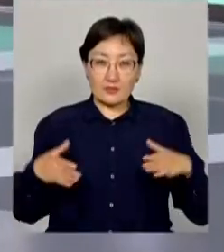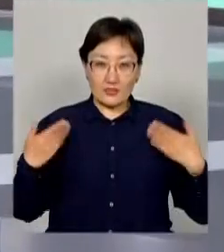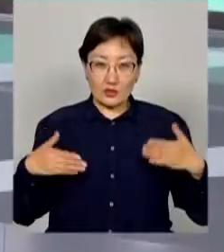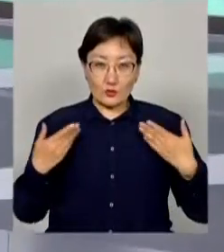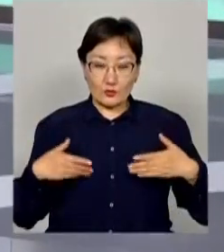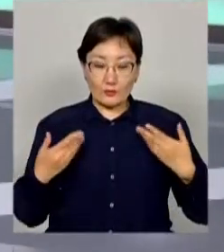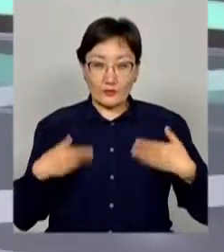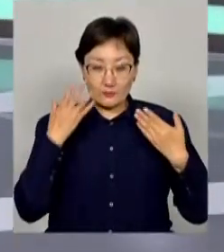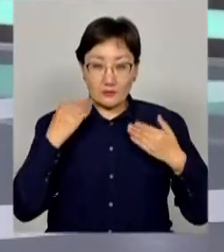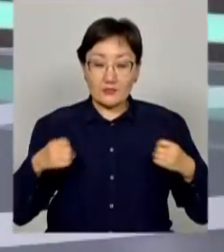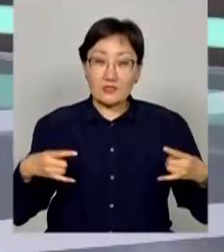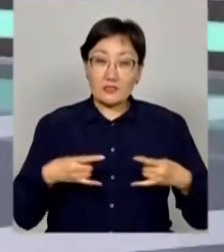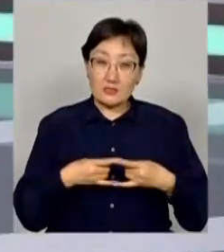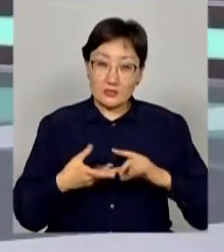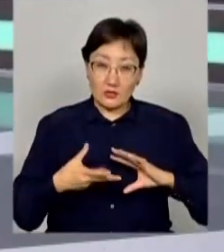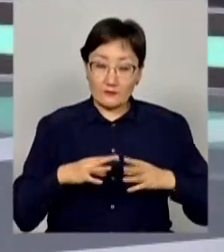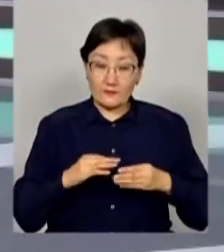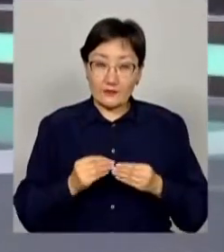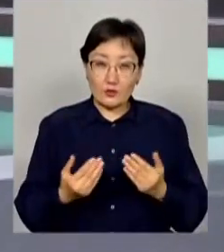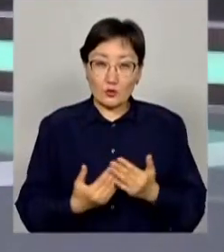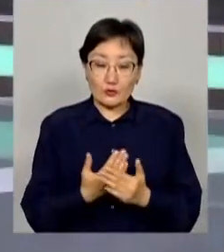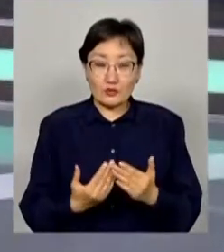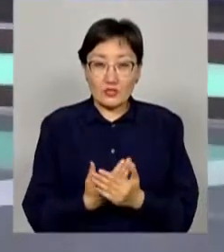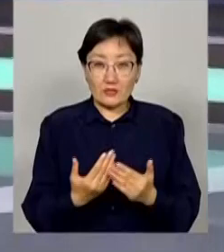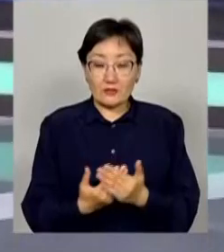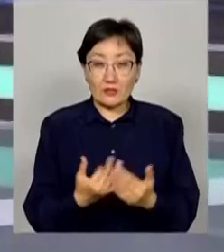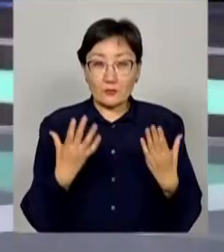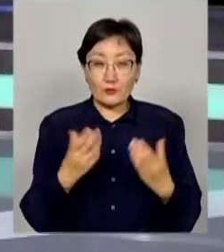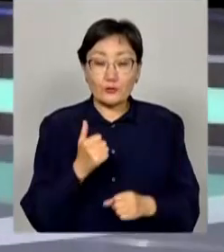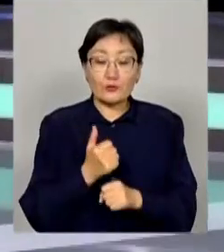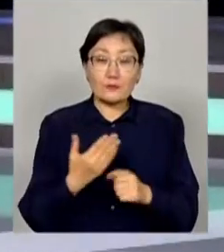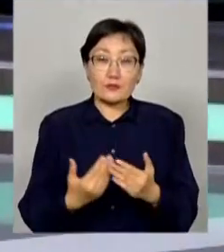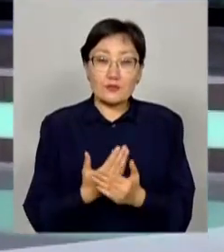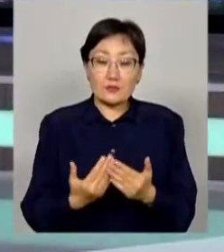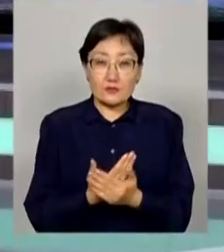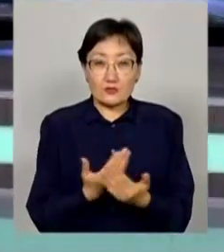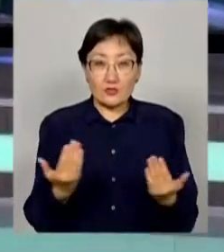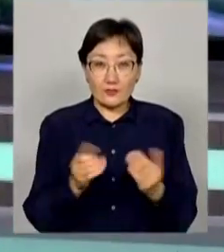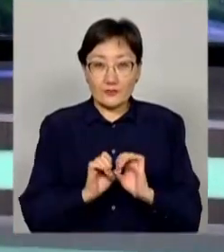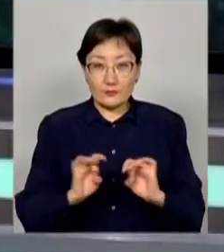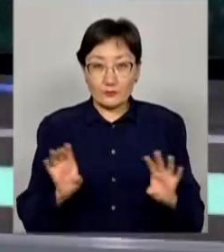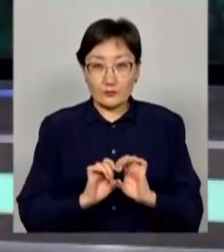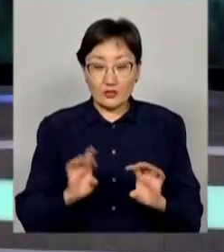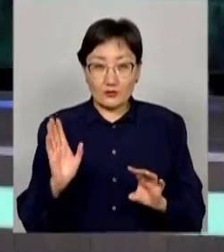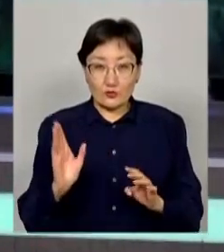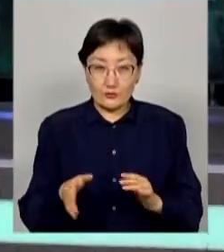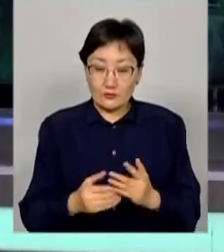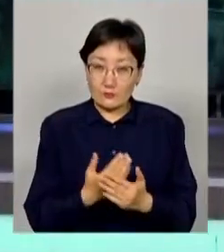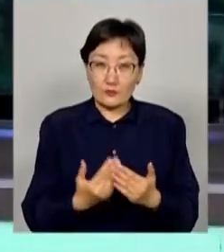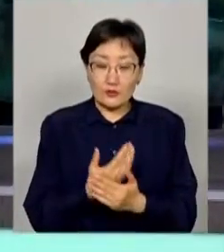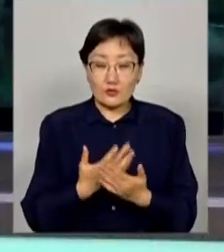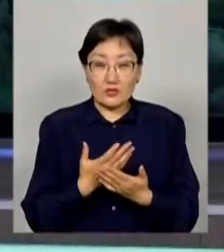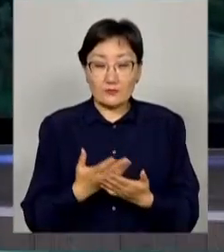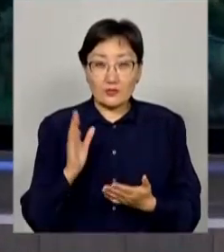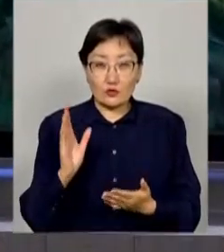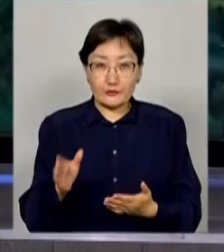Армысыздар, қадырлы көрермен, Алматы телеарнасының тікелей эфирінде қорытынды жаңалықтар. Студияда мен Аяулым Көлжігіт және әріптесім Бұл-бұл Қалнұрқызы.